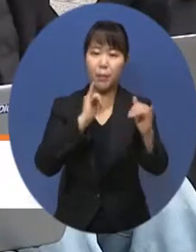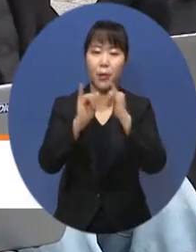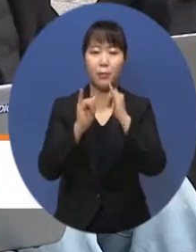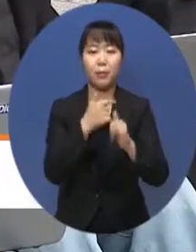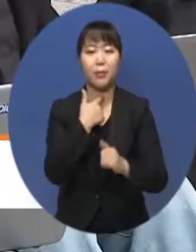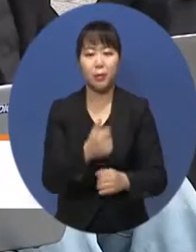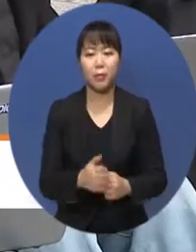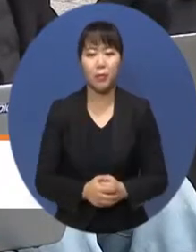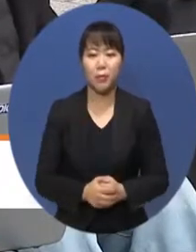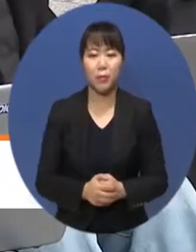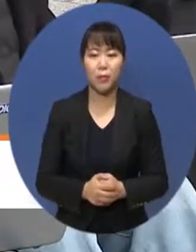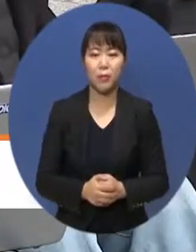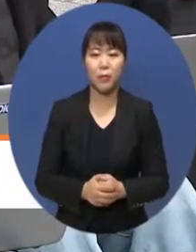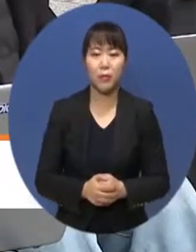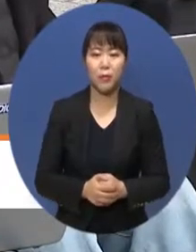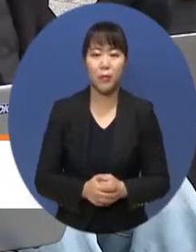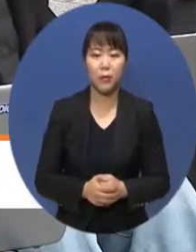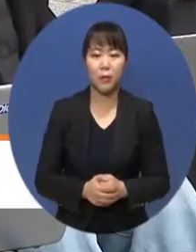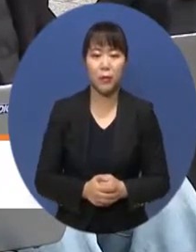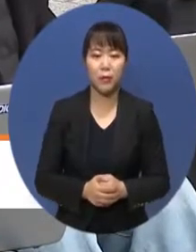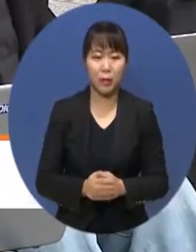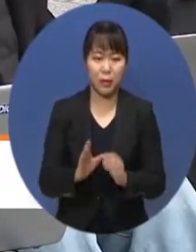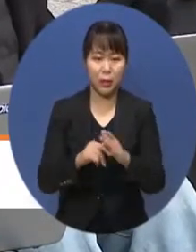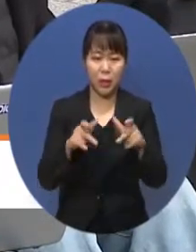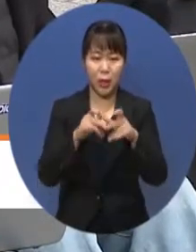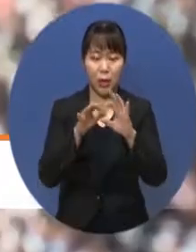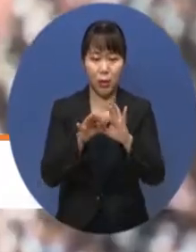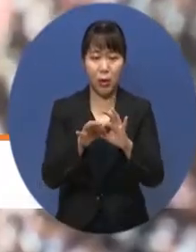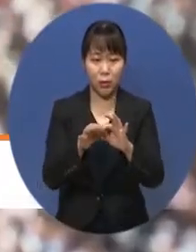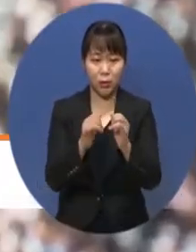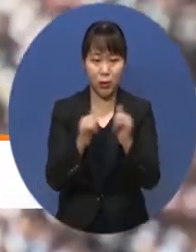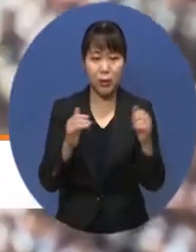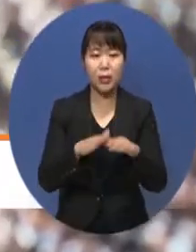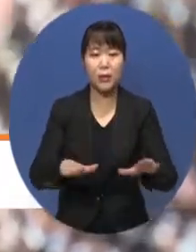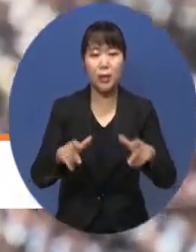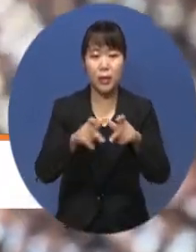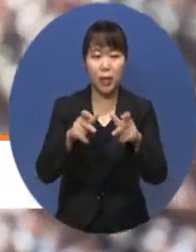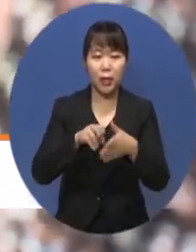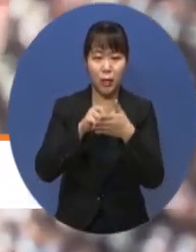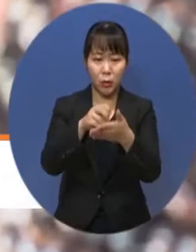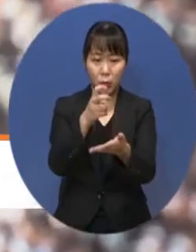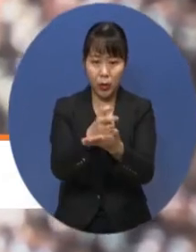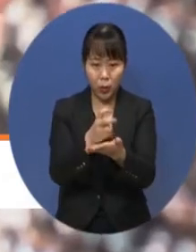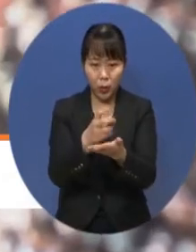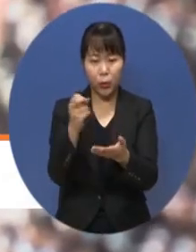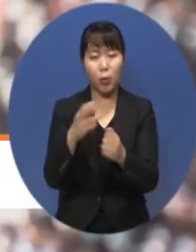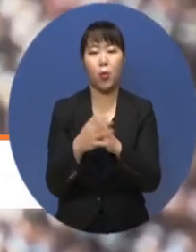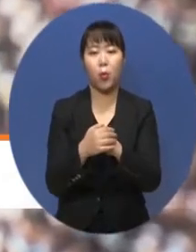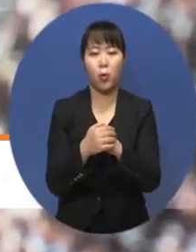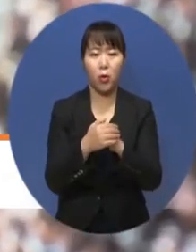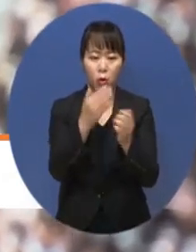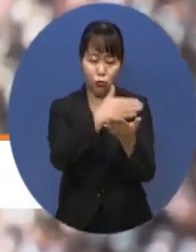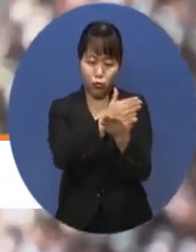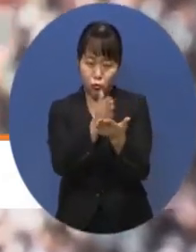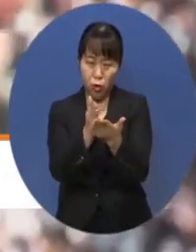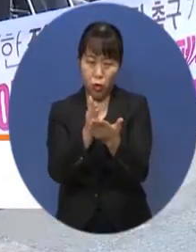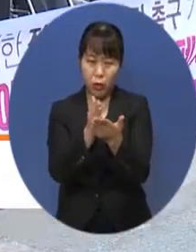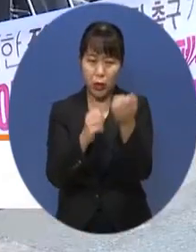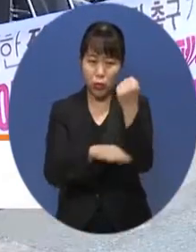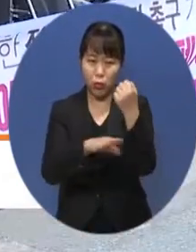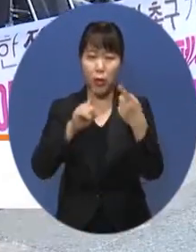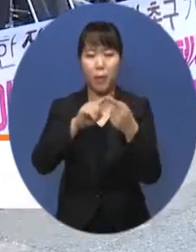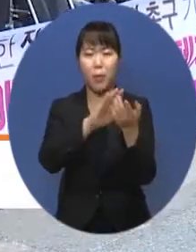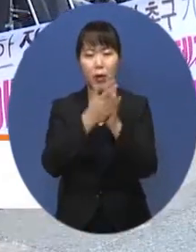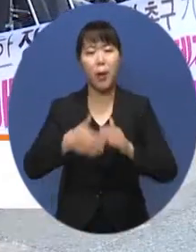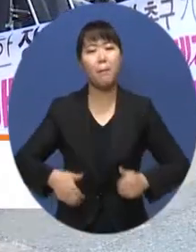기자회견을 진행했습니다. 이날 장애계 관계자들은 현행 장애인 등록제도와 유형 기준의 변화가